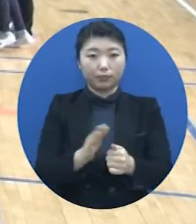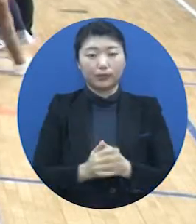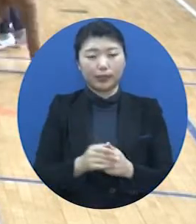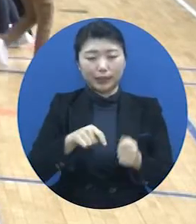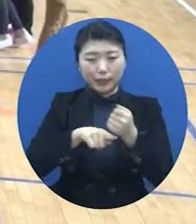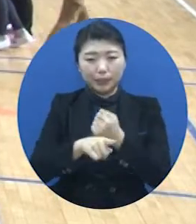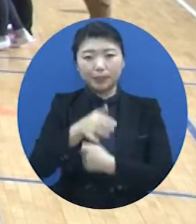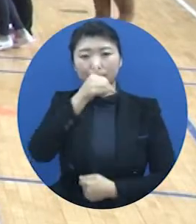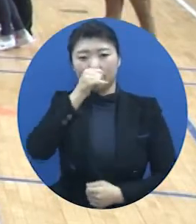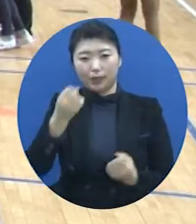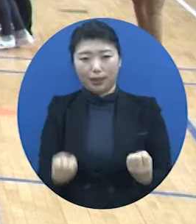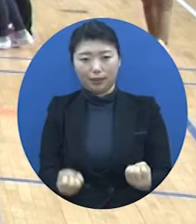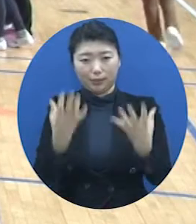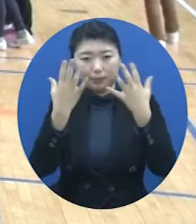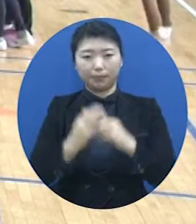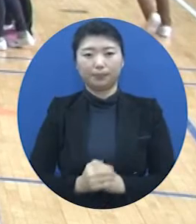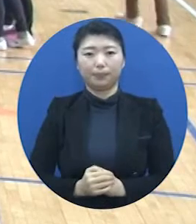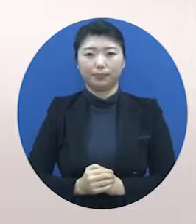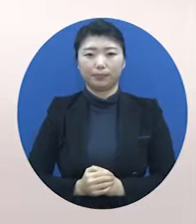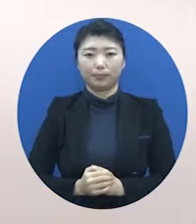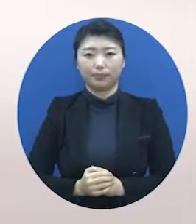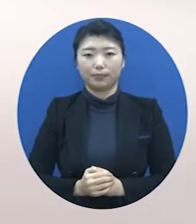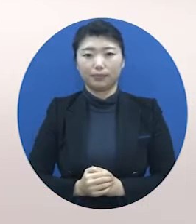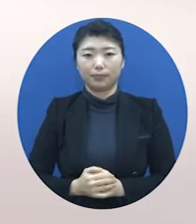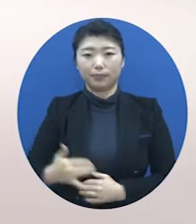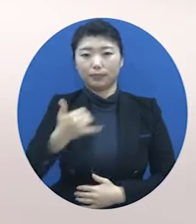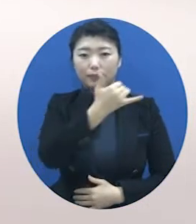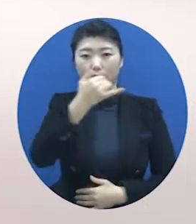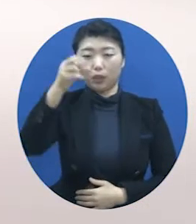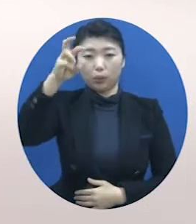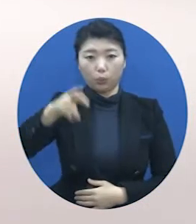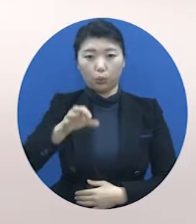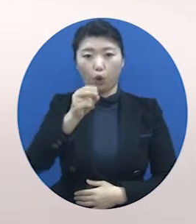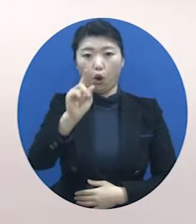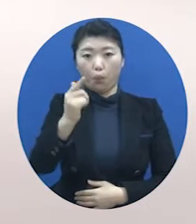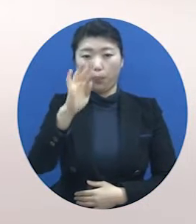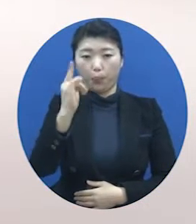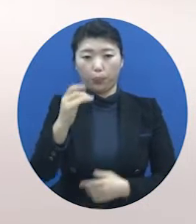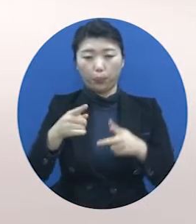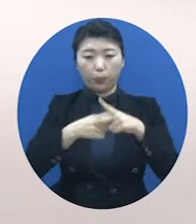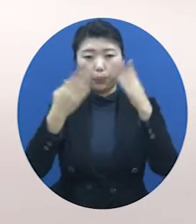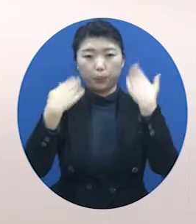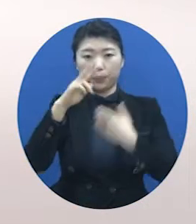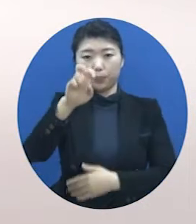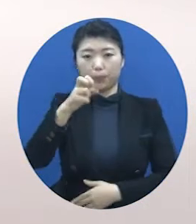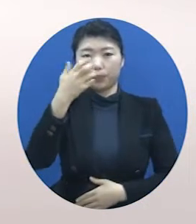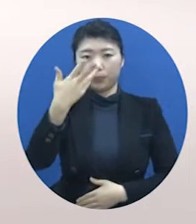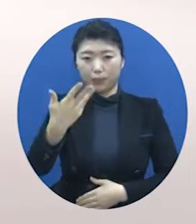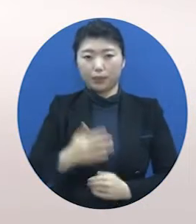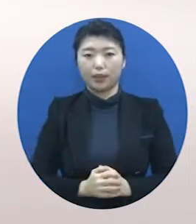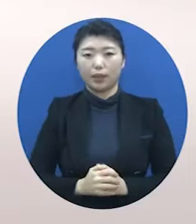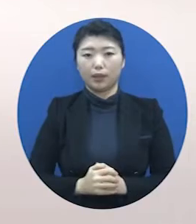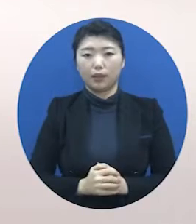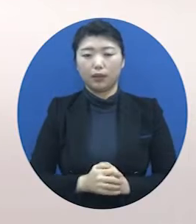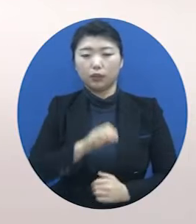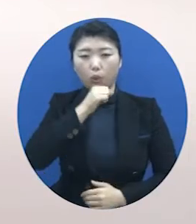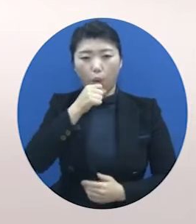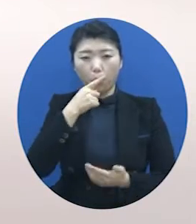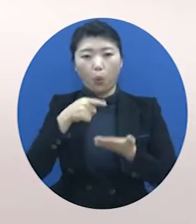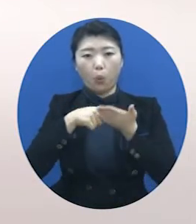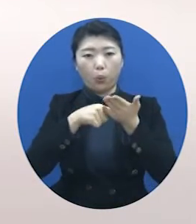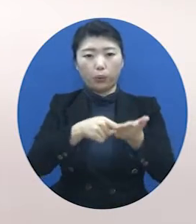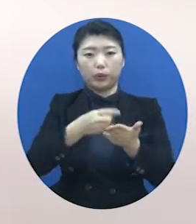뜻깊은 행사가 됐습니다. 세종시 연봉초등학교는 지난 28일 학교 성과 보고회